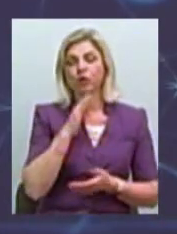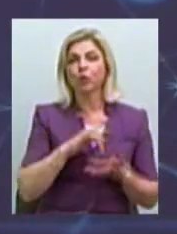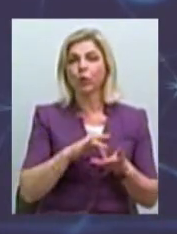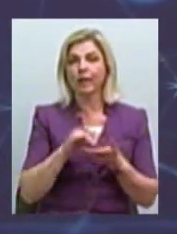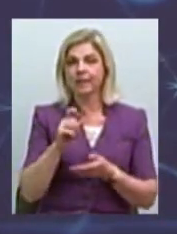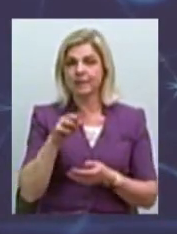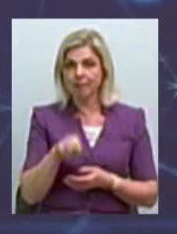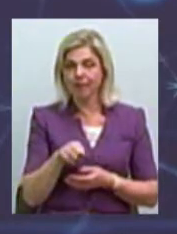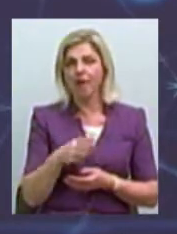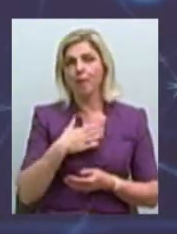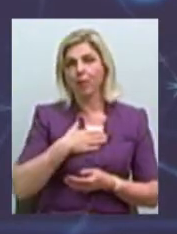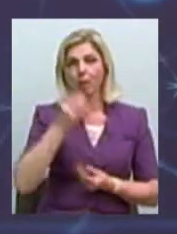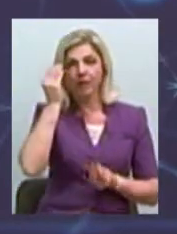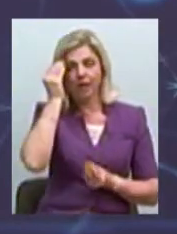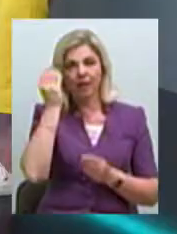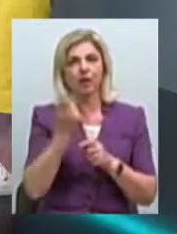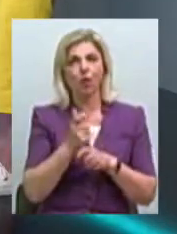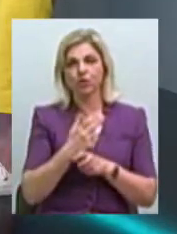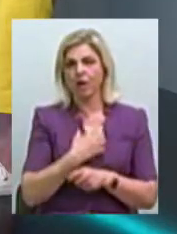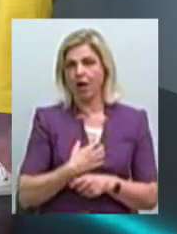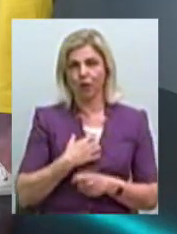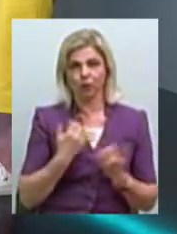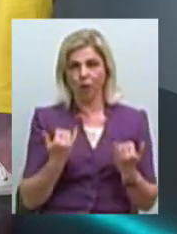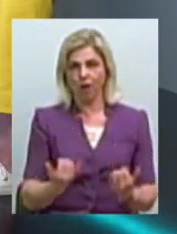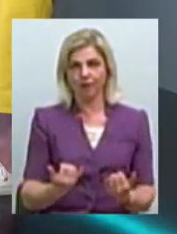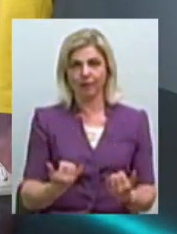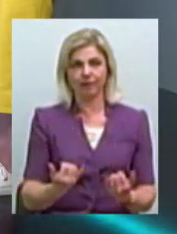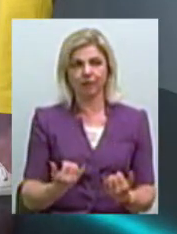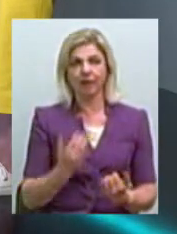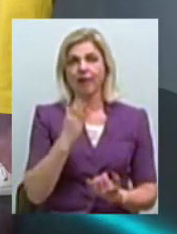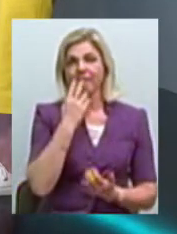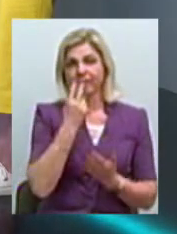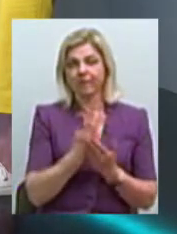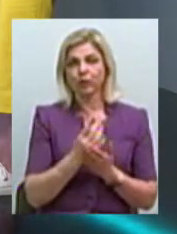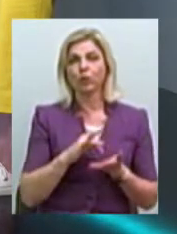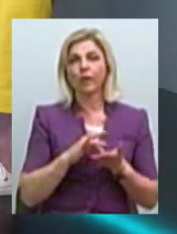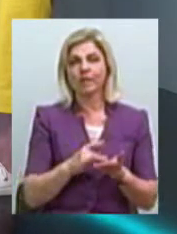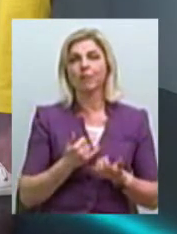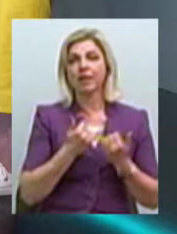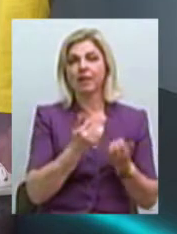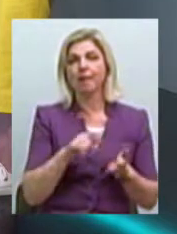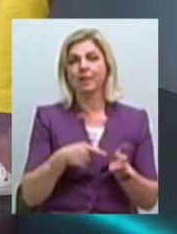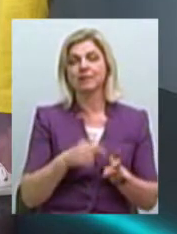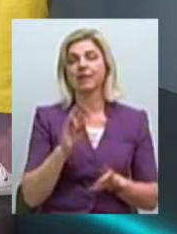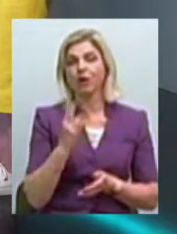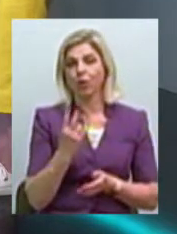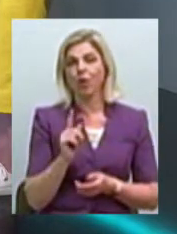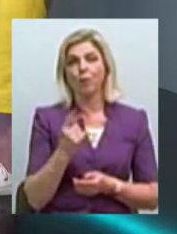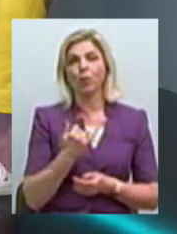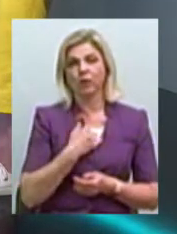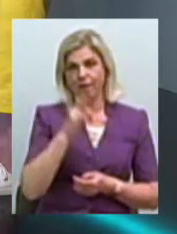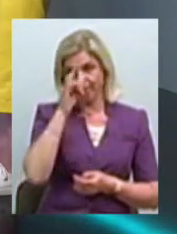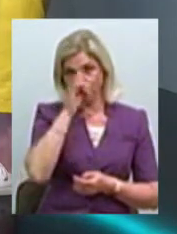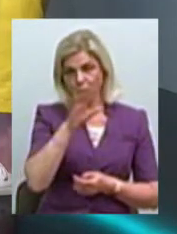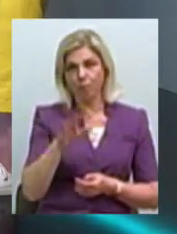мій погляд, це досить таки актуальний вид туризму для міста Миколаєва, оскільки у нас відомо, що у